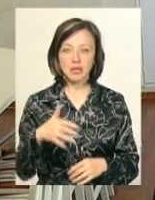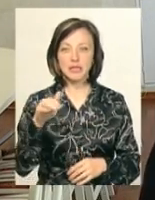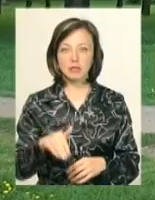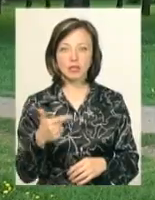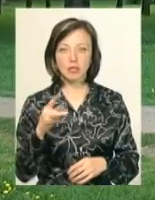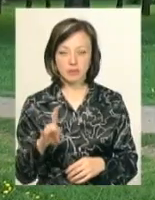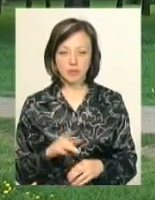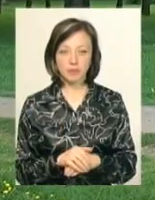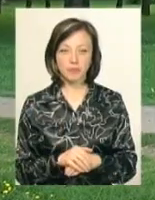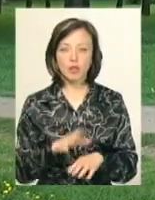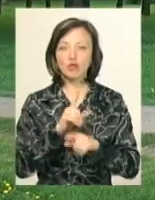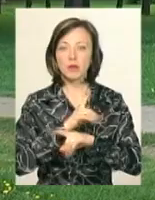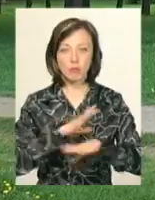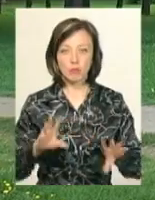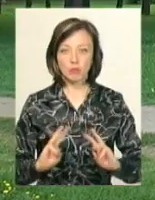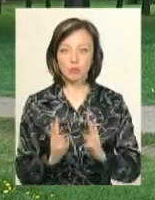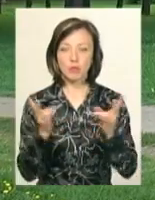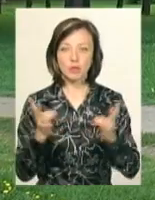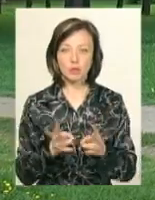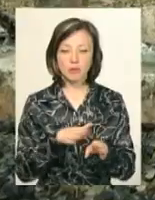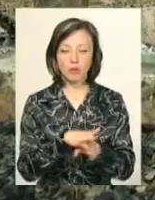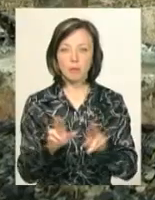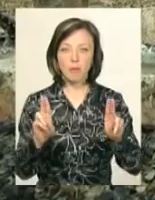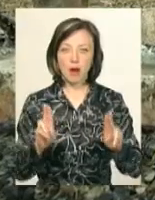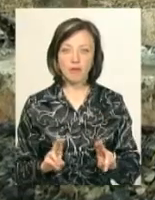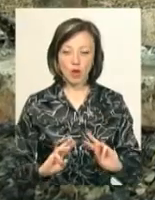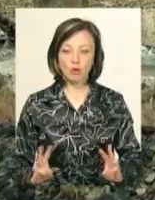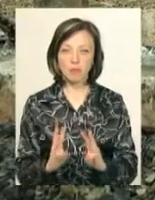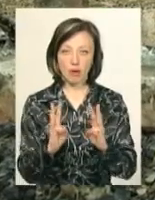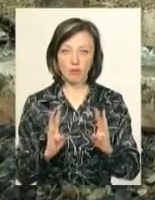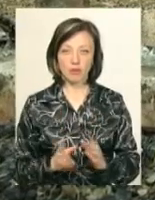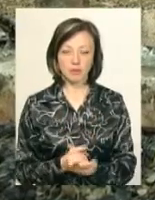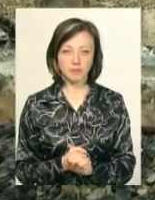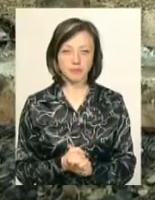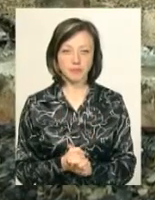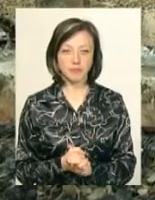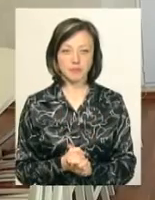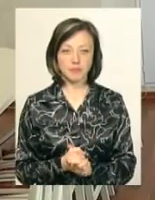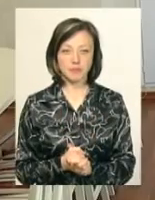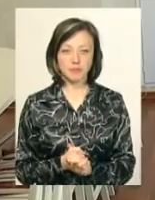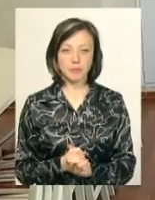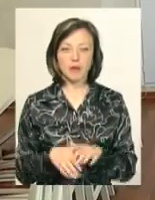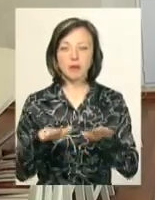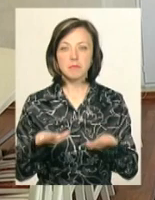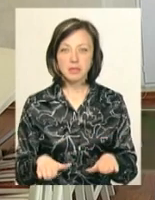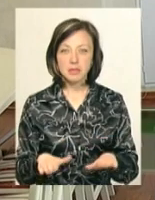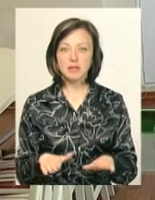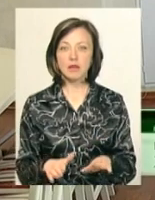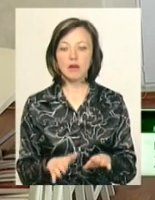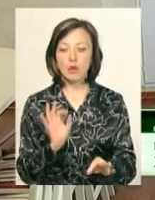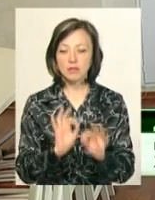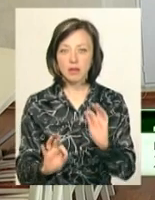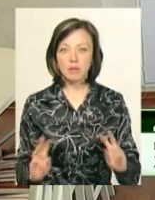тисяч гривень. Аби уникнути пожежі, потрібно дотриматись правил розпалювання багаття, каже Дмитро Боднер. В місці розведення багаття